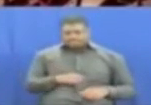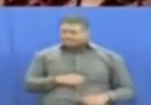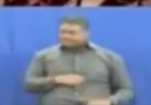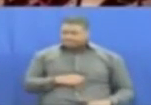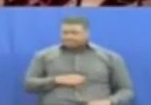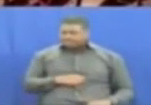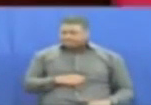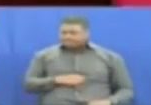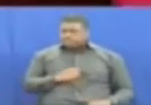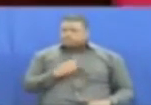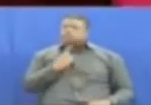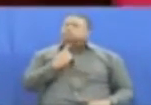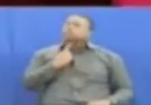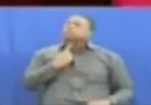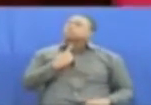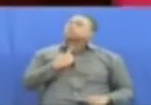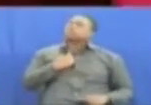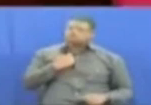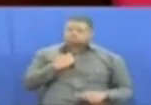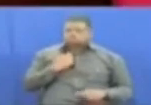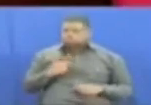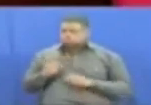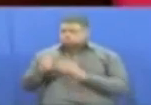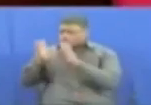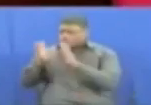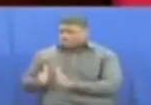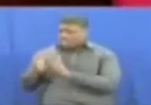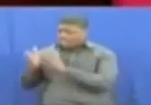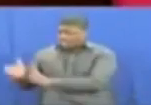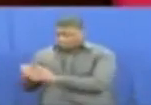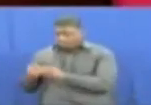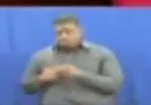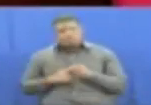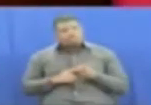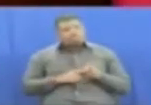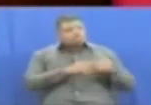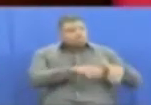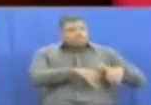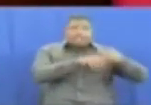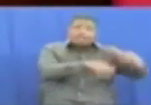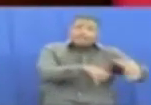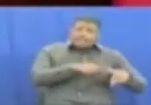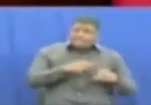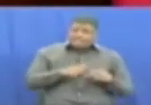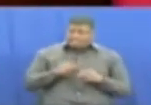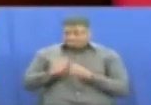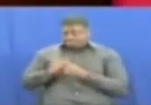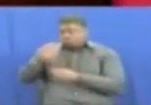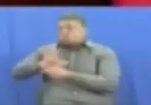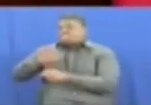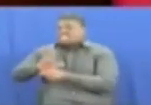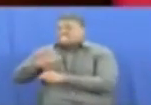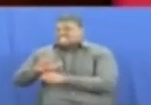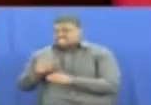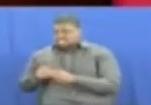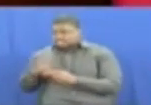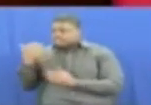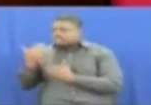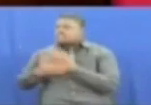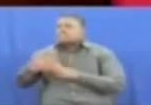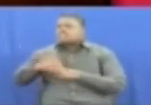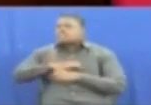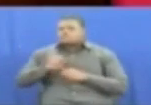makubwa kwa binadamu, wanyama na miundombinu na vitu vingine vingi. Pamoja na kwamba nchi yetu yote imekumbwa na